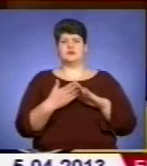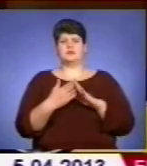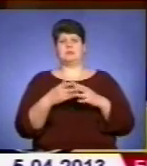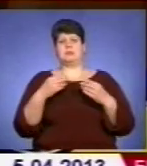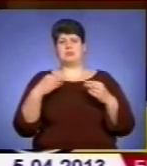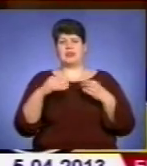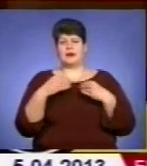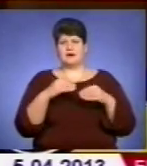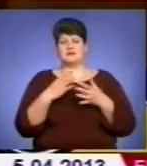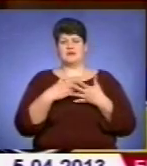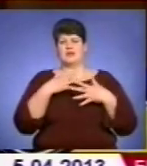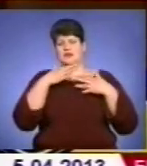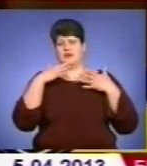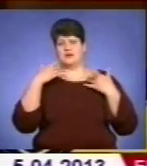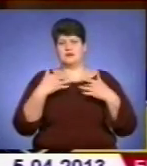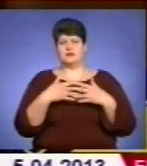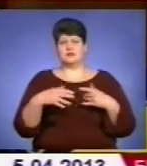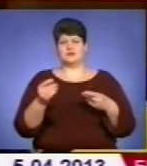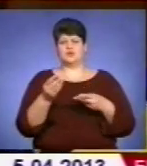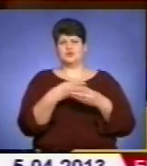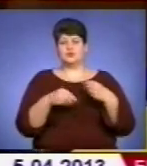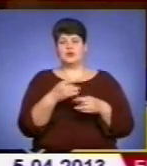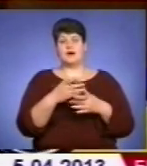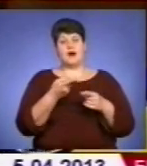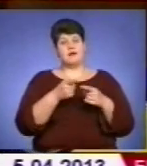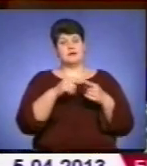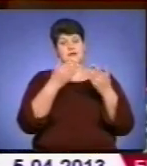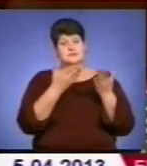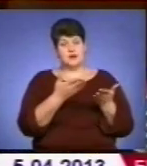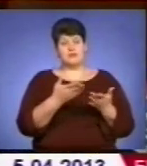тим всім. А це є все-таки натуральне,